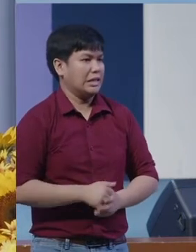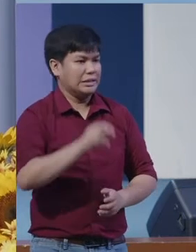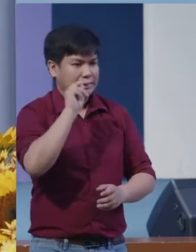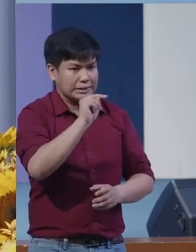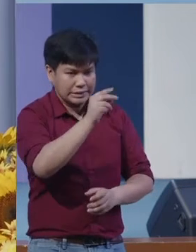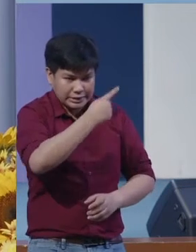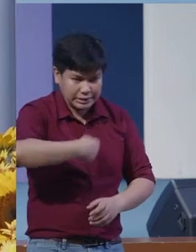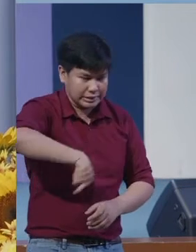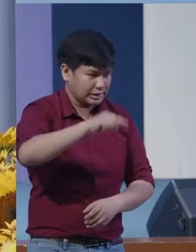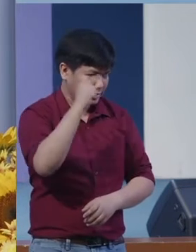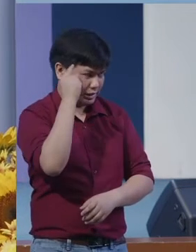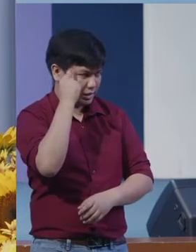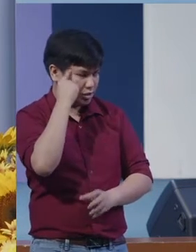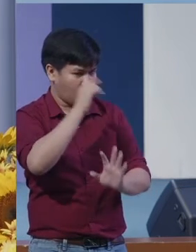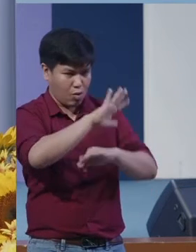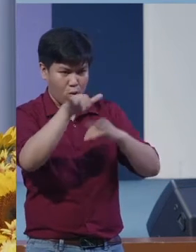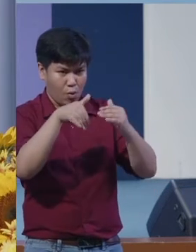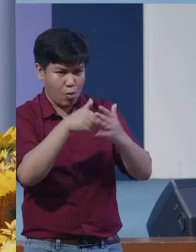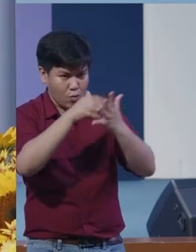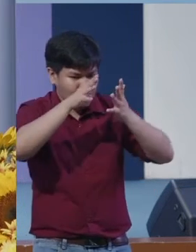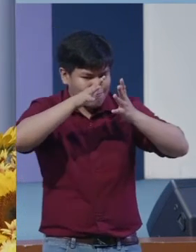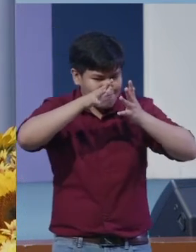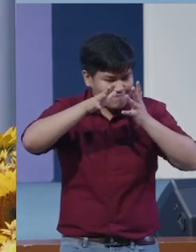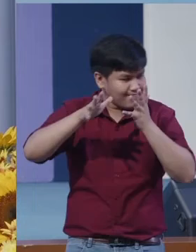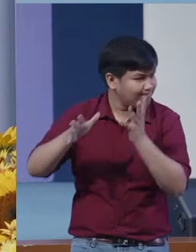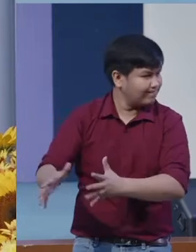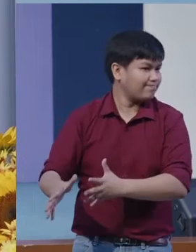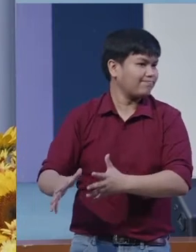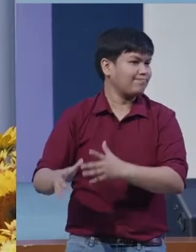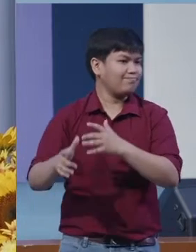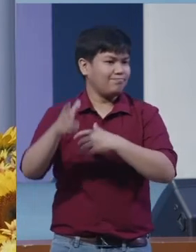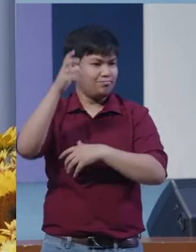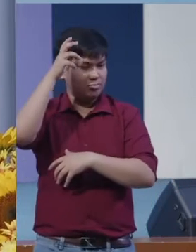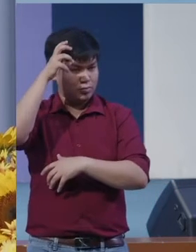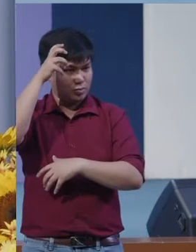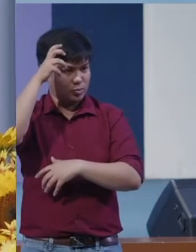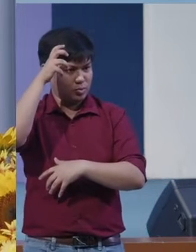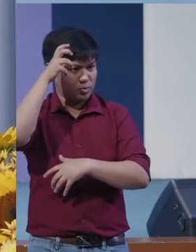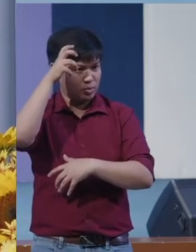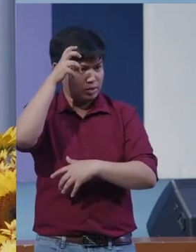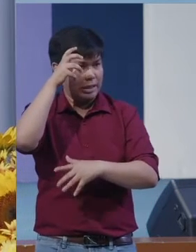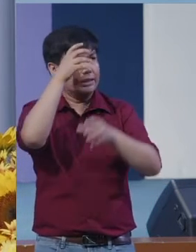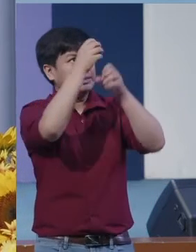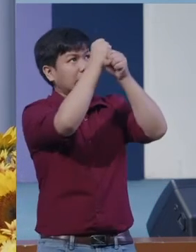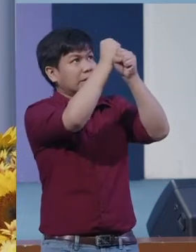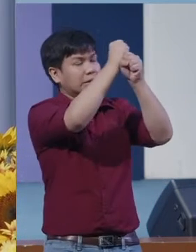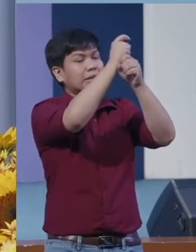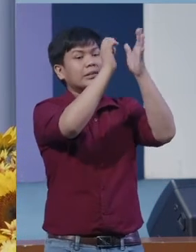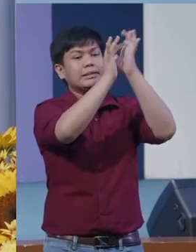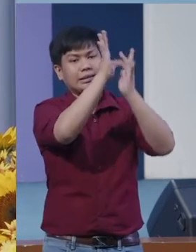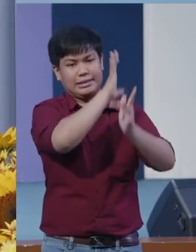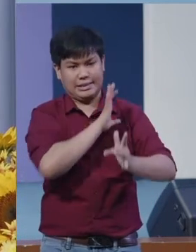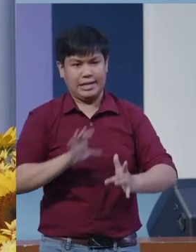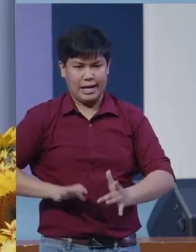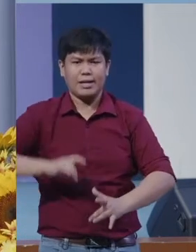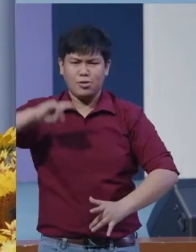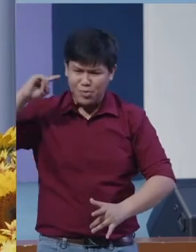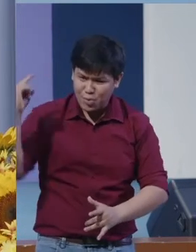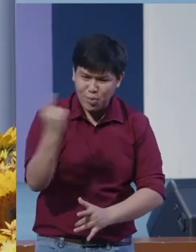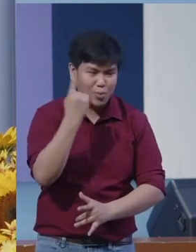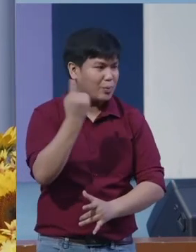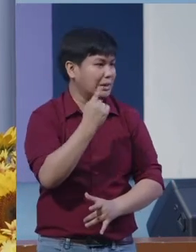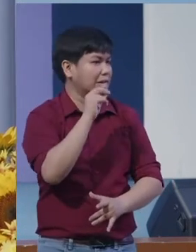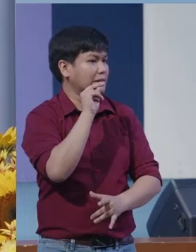Kailangan tiyakin na ang lahat ay tumalikod na sa kaaway at kumapit na kay Kristo Jesus. Kaya naman, paulit-ulit tayo